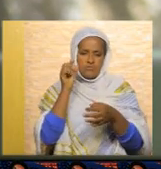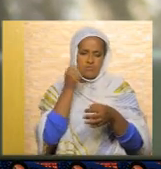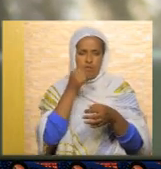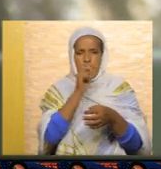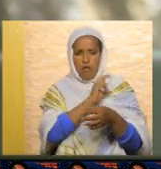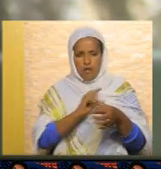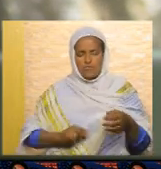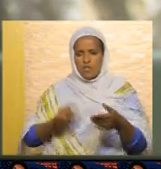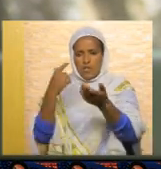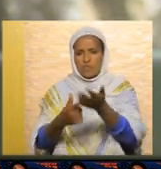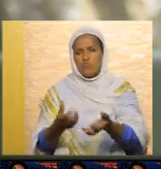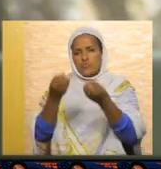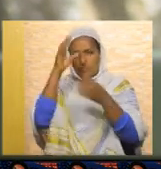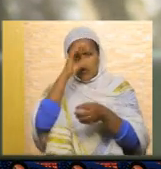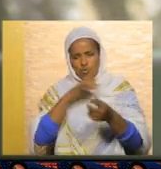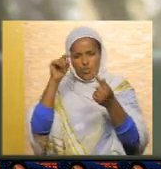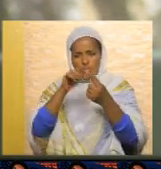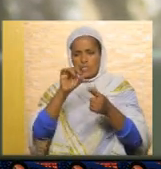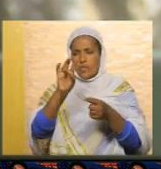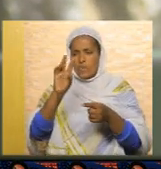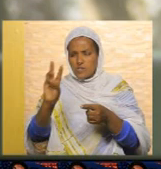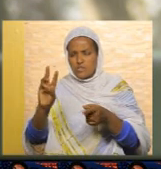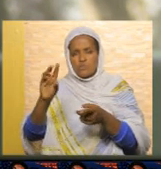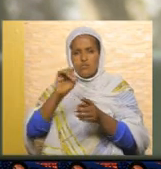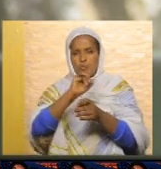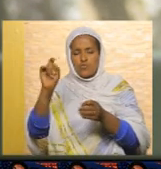የወንድና የሴትን እኩልነትና